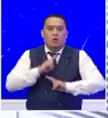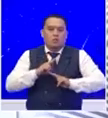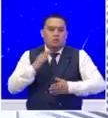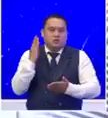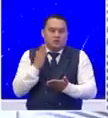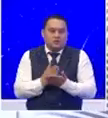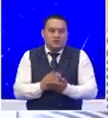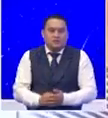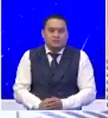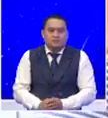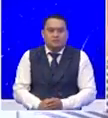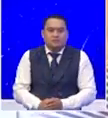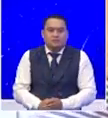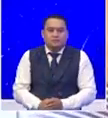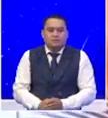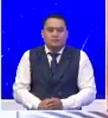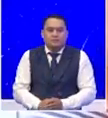появилась.